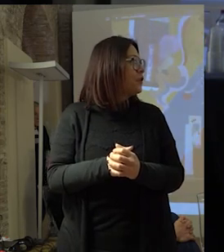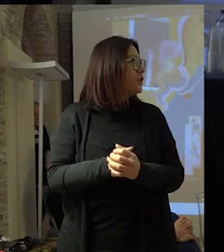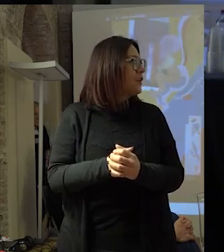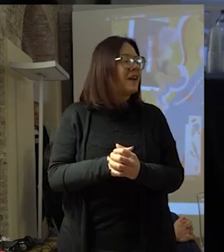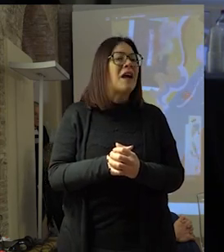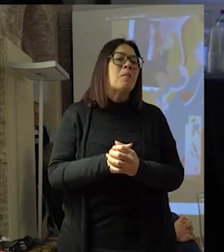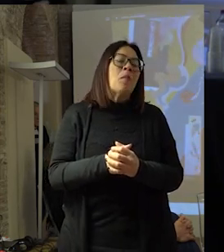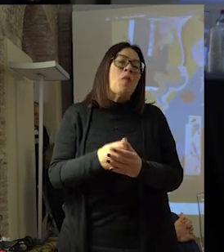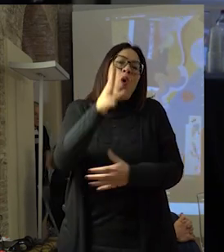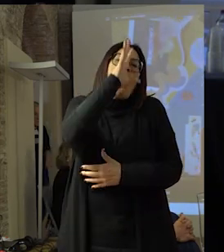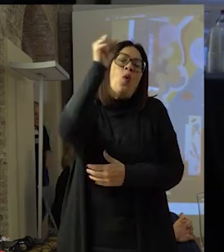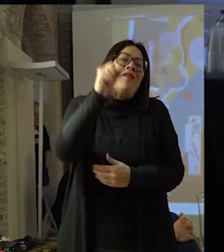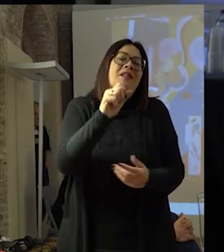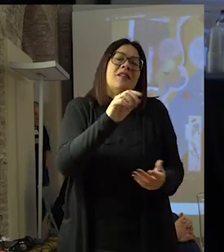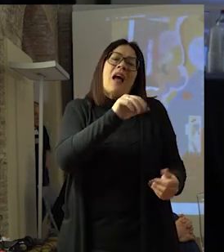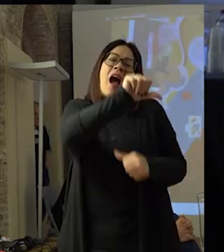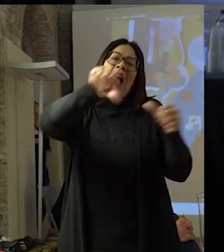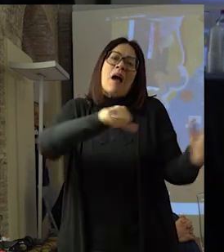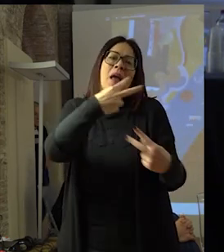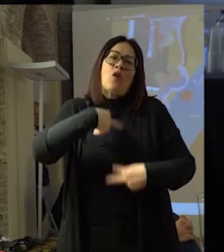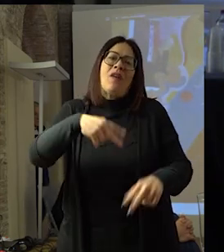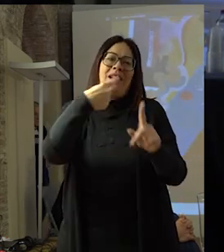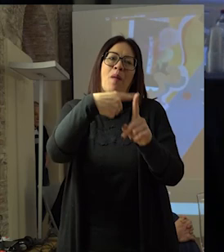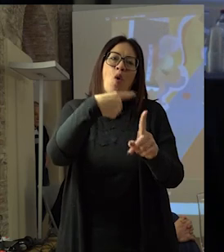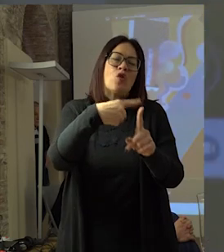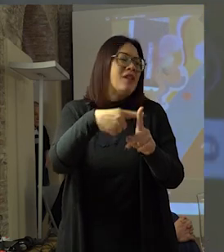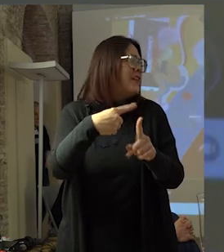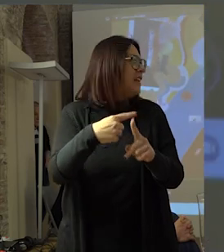svoltare la vita in positivo e